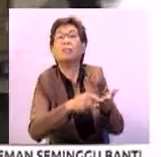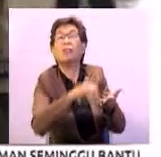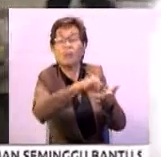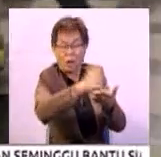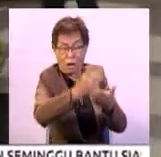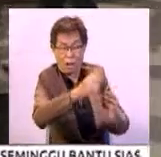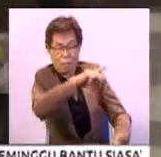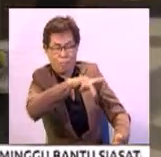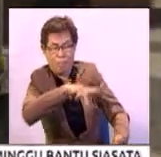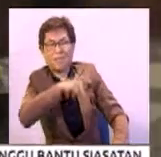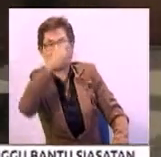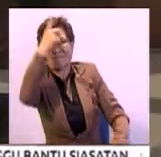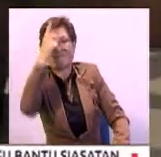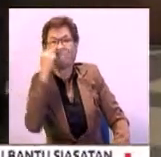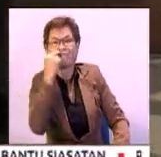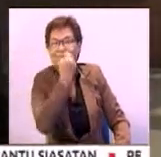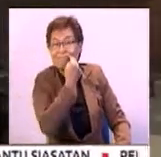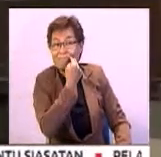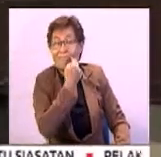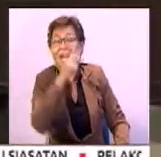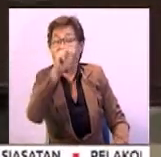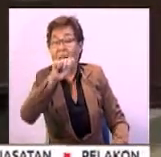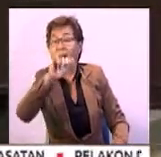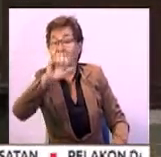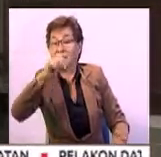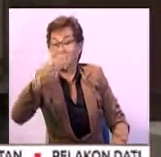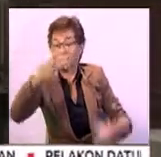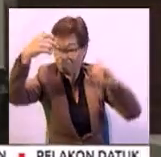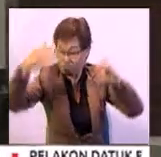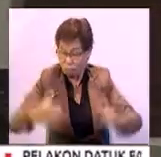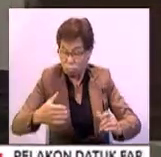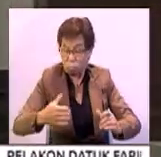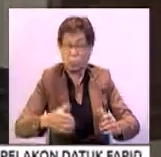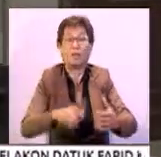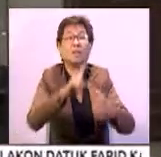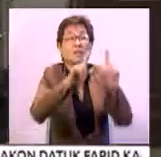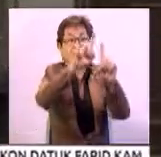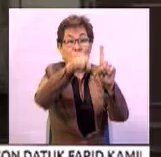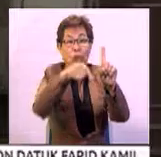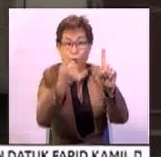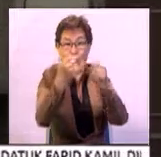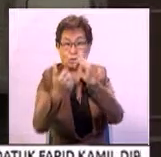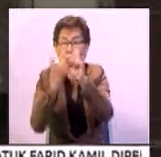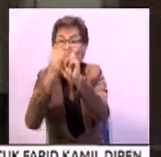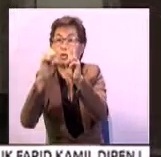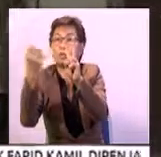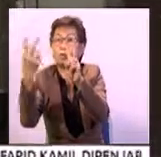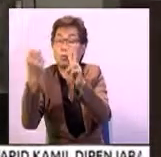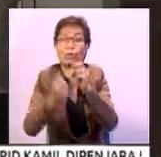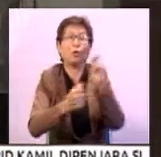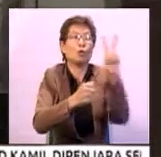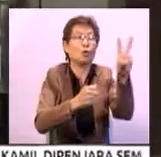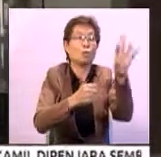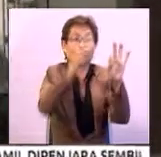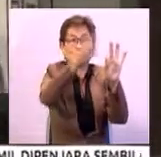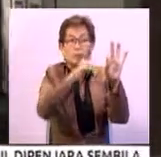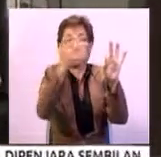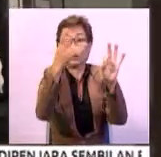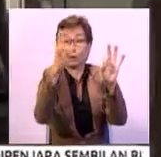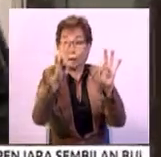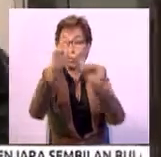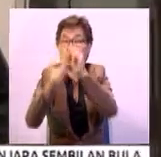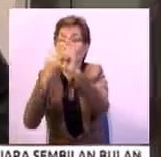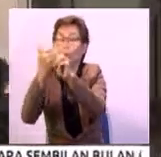akaun milik Datuk Seri Najib. Aisyah juga mengesahkan bahawa antara 1 Jun 2012 dan 29 Julai